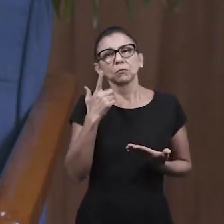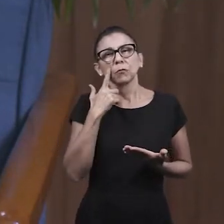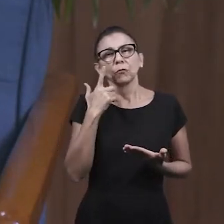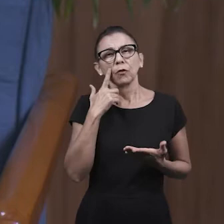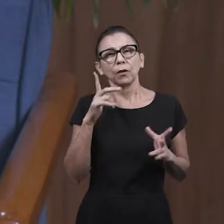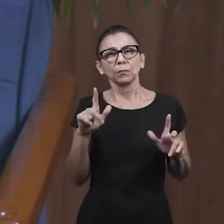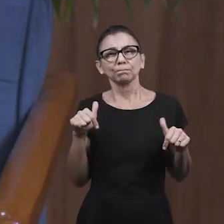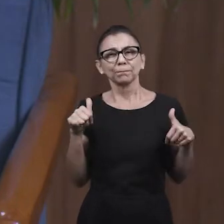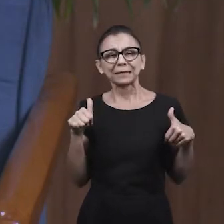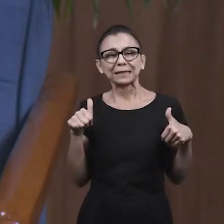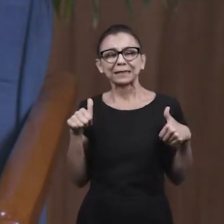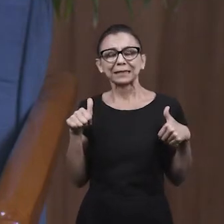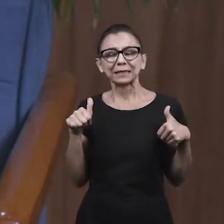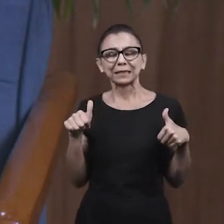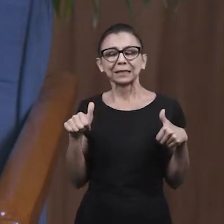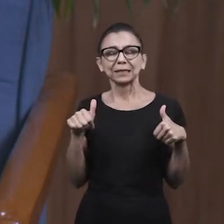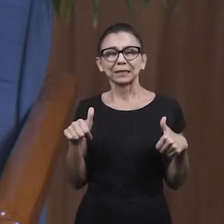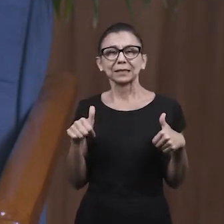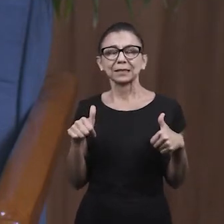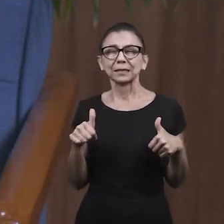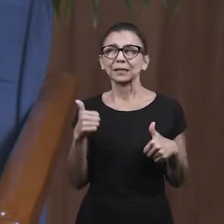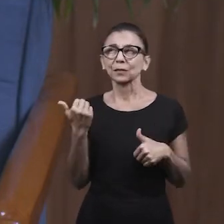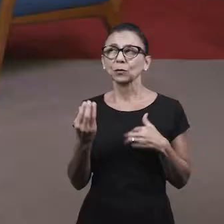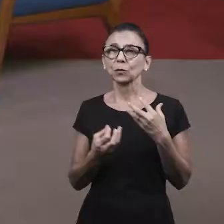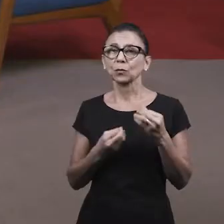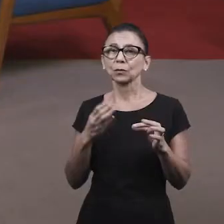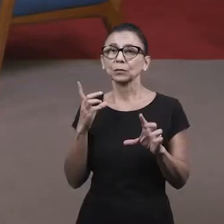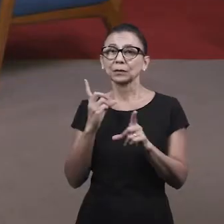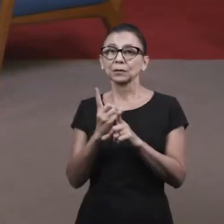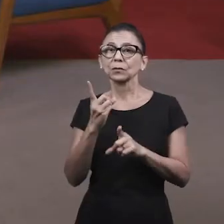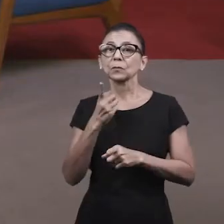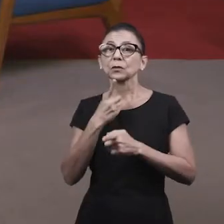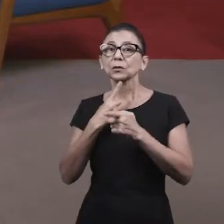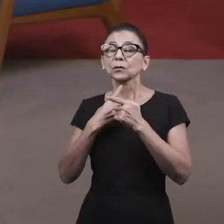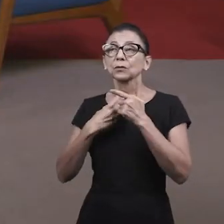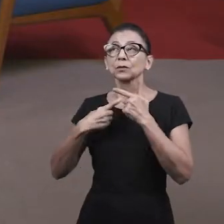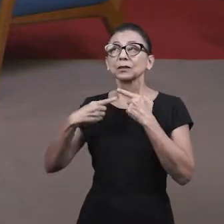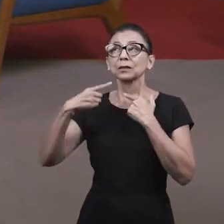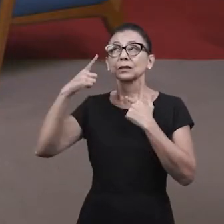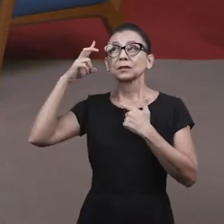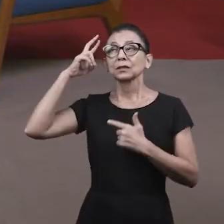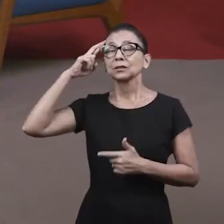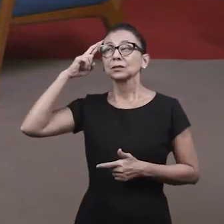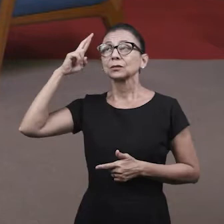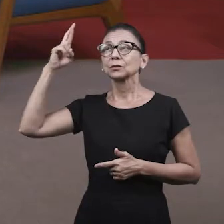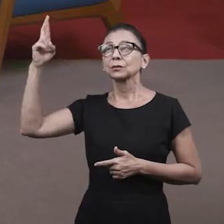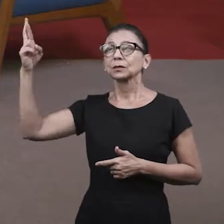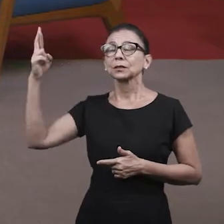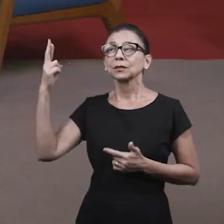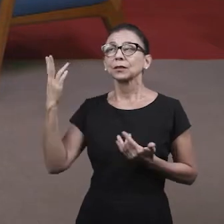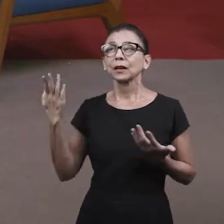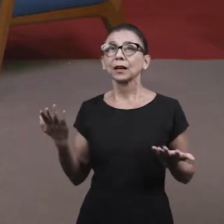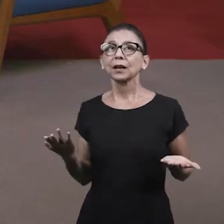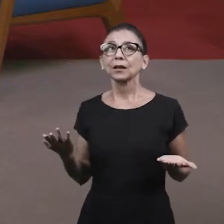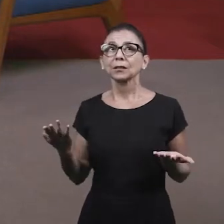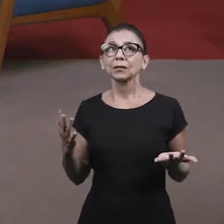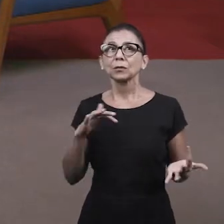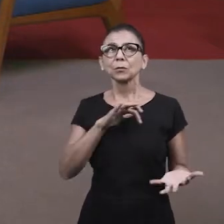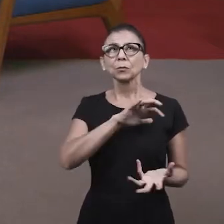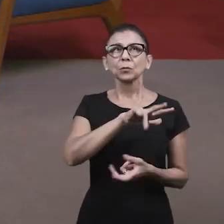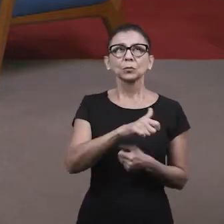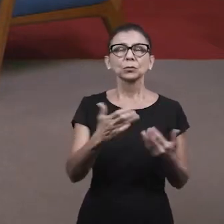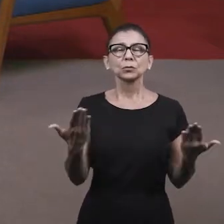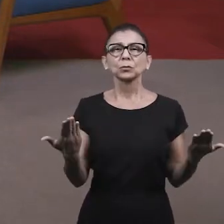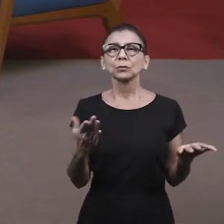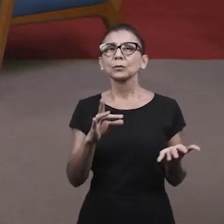on doit avoir cette révélation. Mais la première chose dans cette action, dans cette recherche